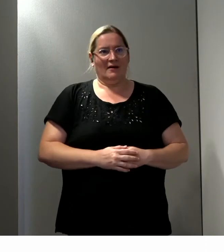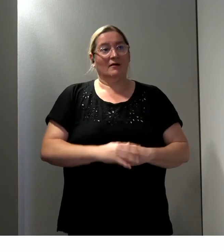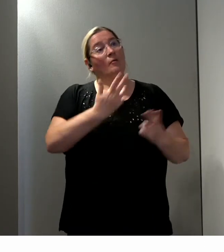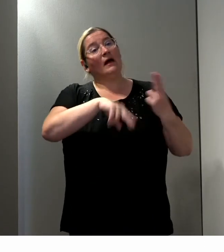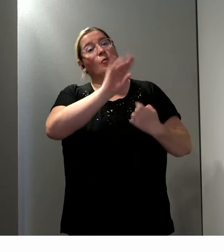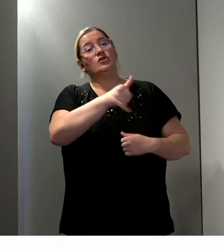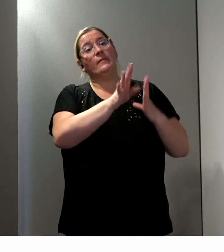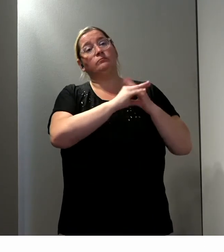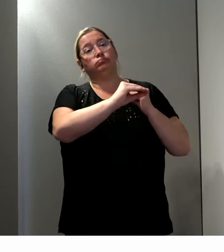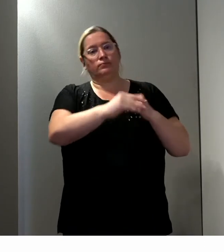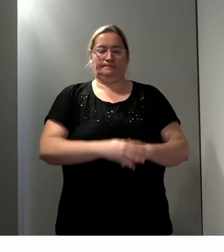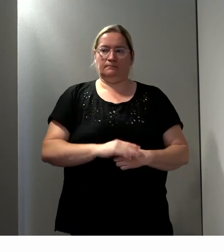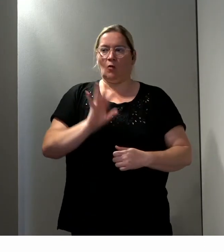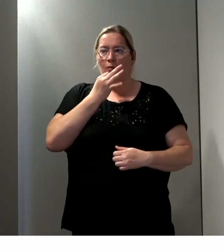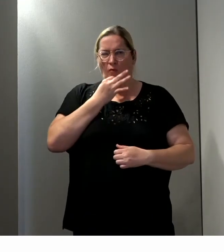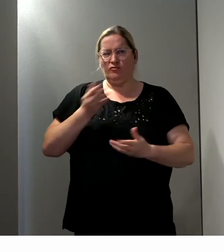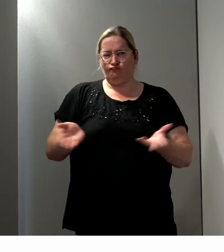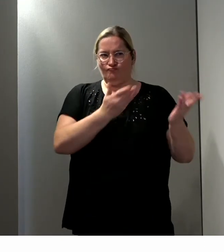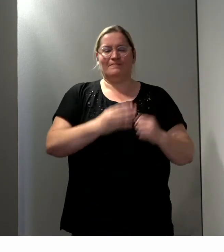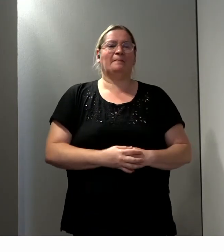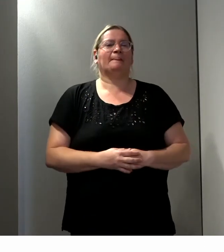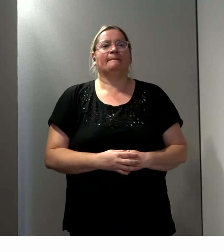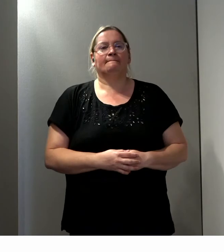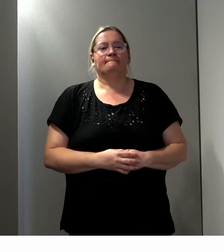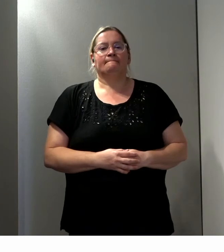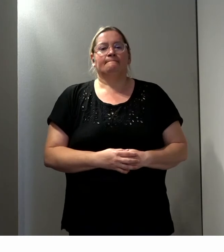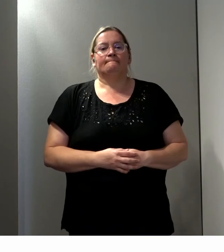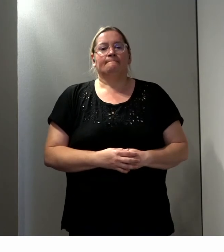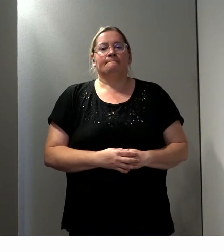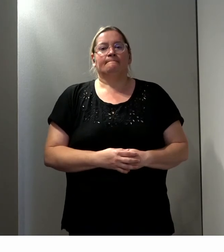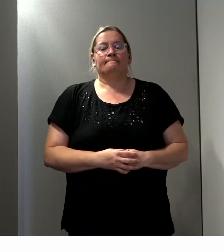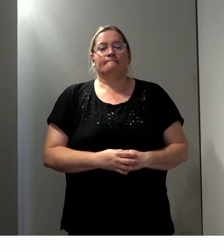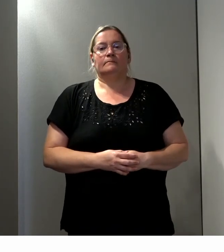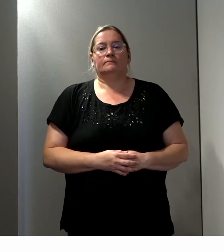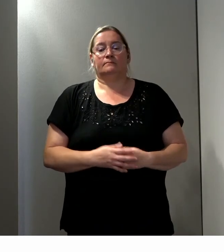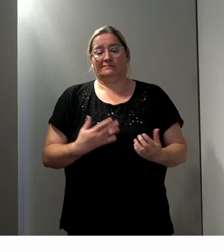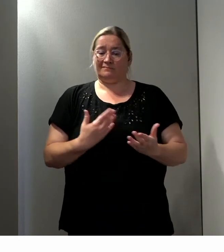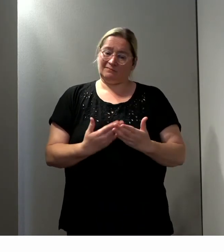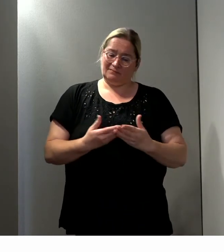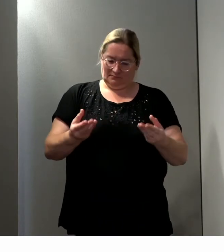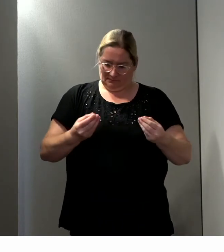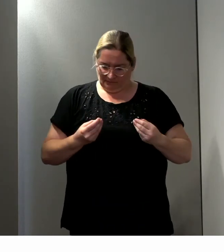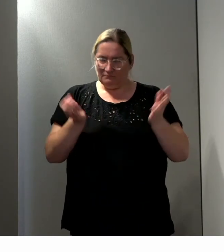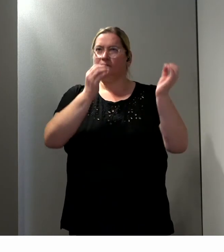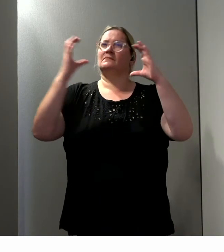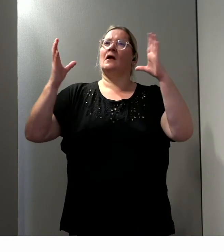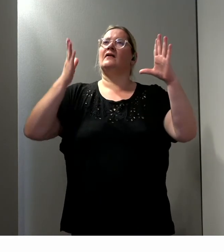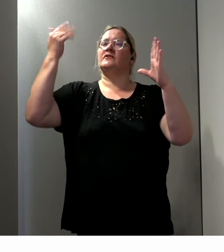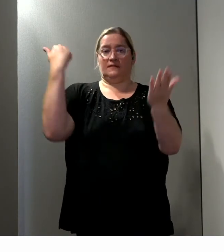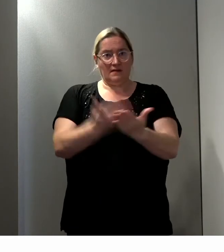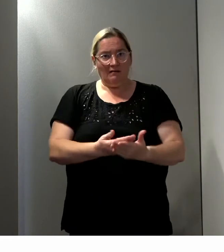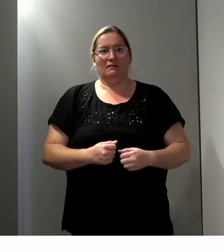nécessairement de réponse. Donc, il y en a déjà et ils ouvrent, je dirais, la voie à ce que doit être l'avenir. Nous, l'avenir tel que nous le rêvons, c'est